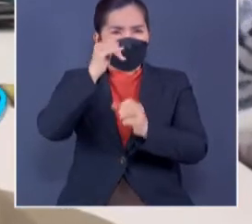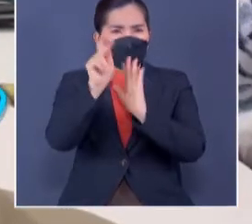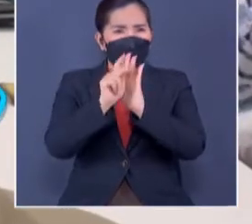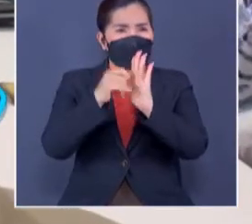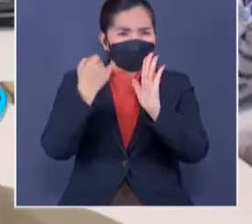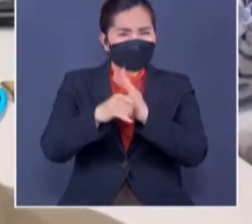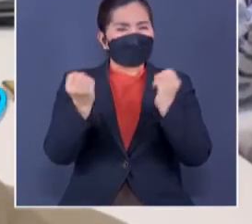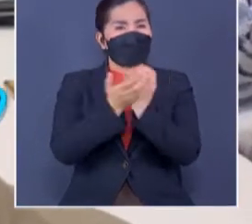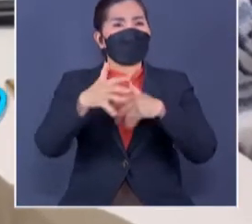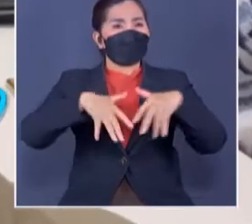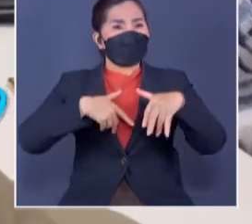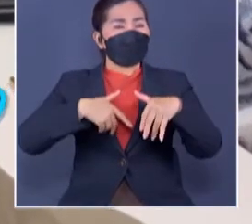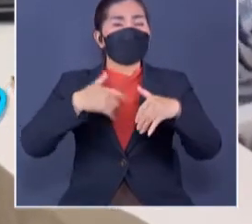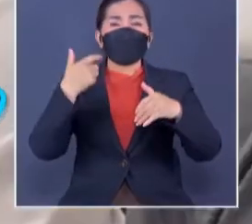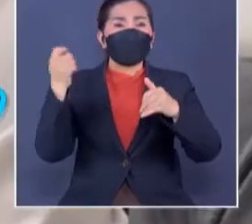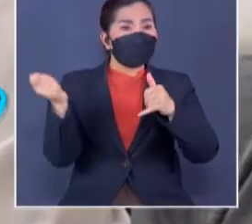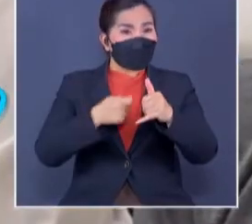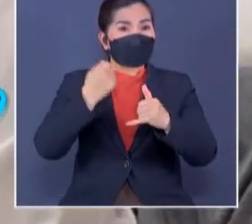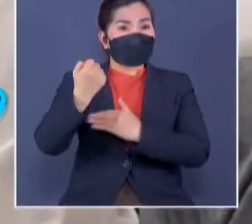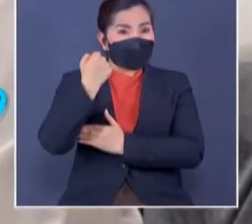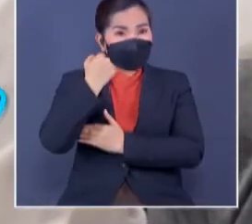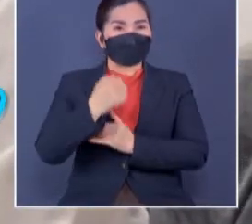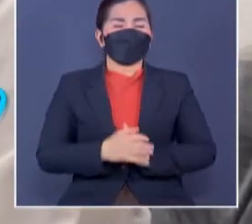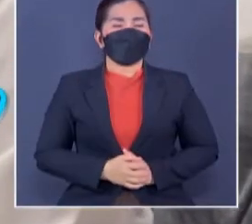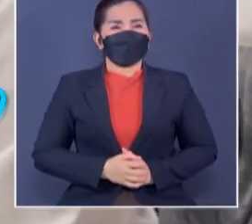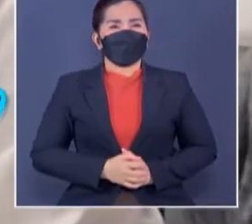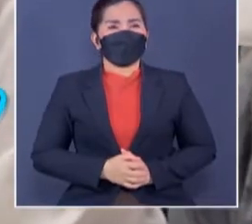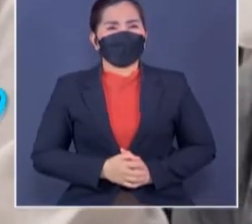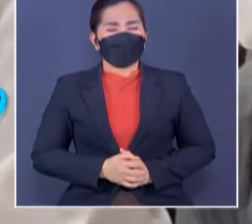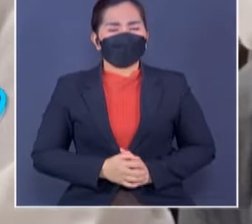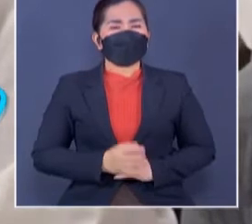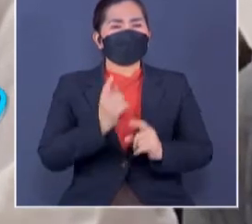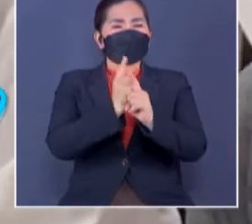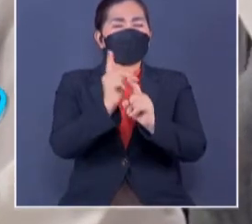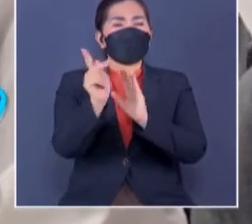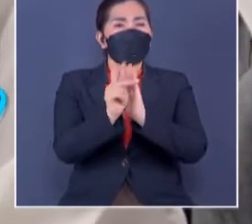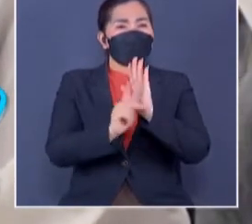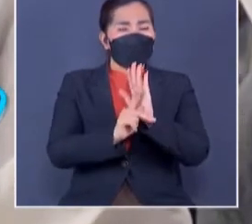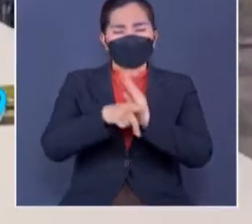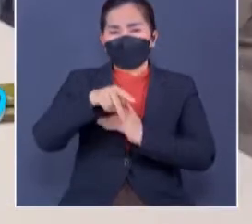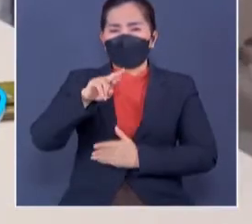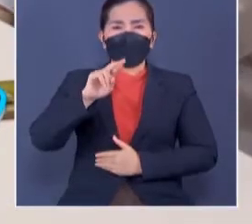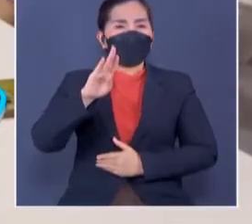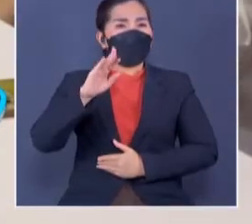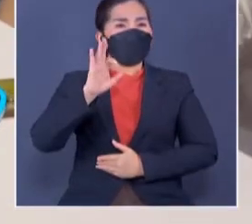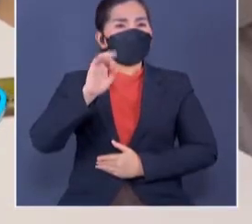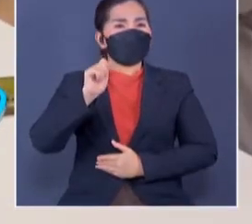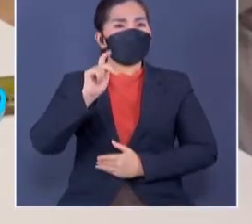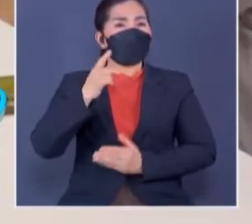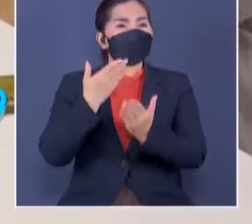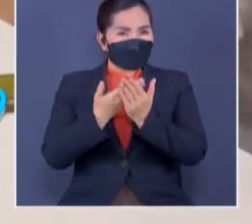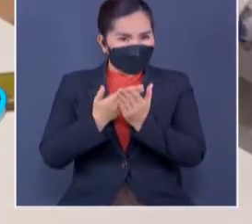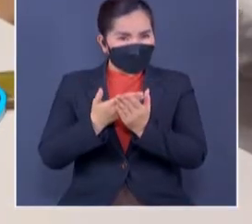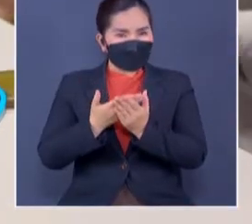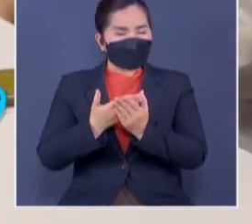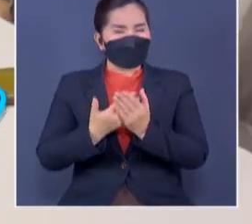นจะต้องถูกดำเนินคดีขั้นเด็ดขาดโดยเจ้าหน้าที่จะนำพรบ.ฟอกเงินมาใช้ควบคู่กันไปด้วยนะคะพร้อมกับฝ